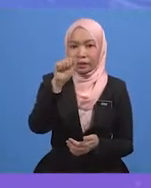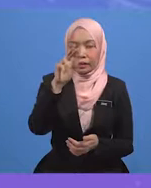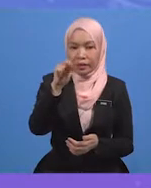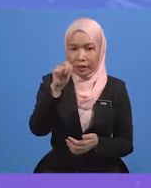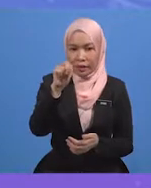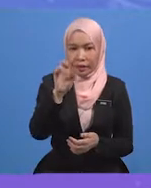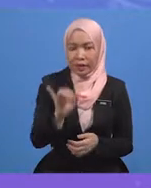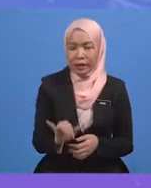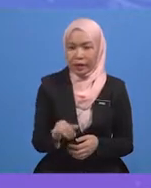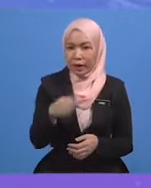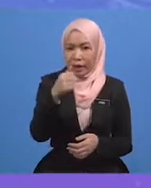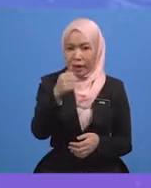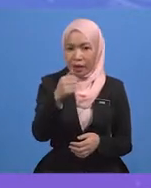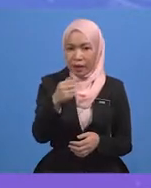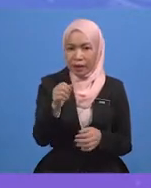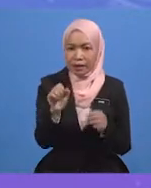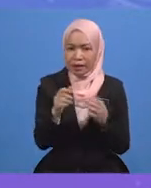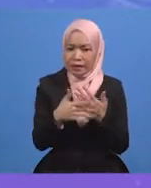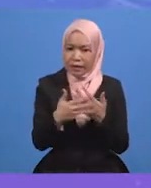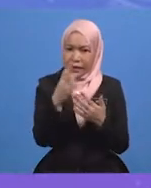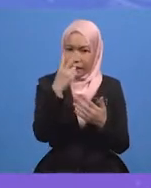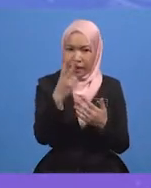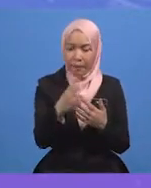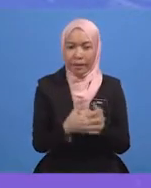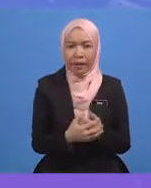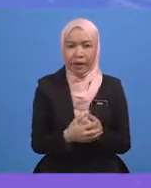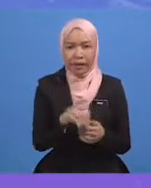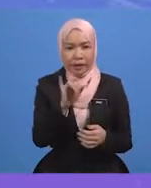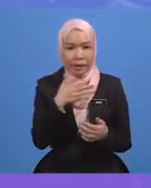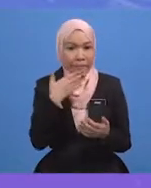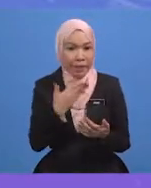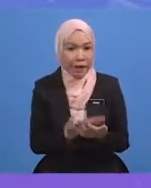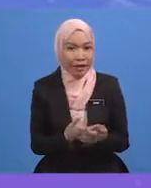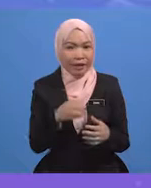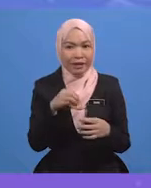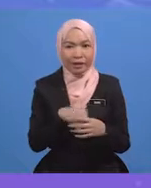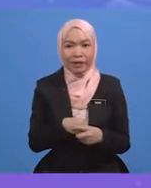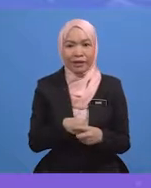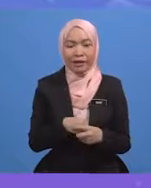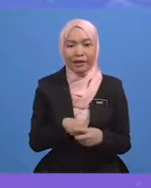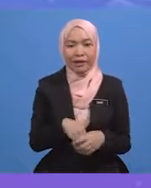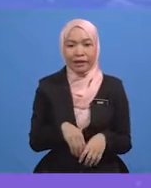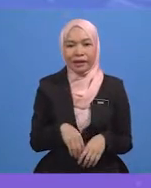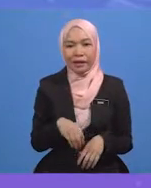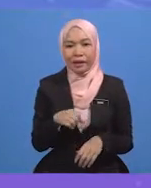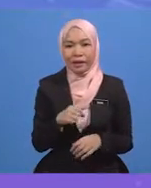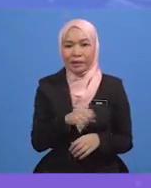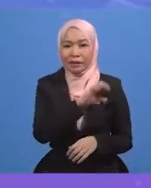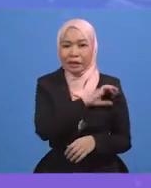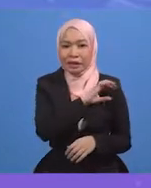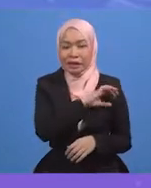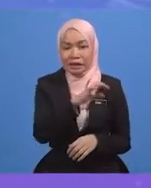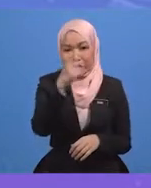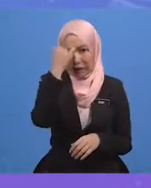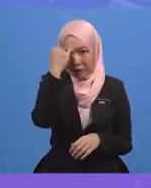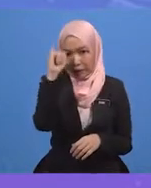yang kita pelajari itu dengan sungguh-sungguh, apa sifat yang paling dominan dalam tokoh tersebut. Maka,